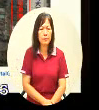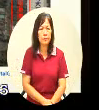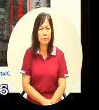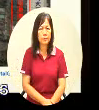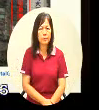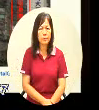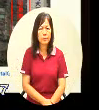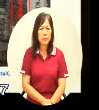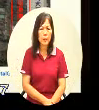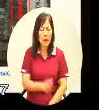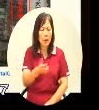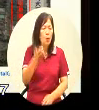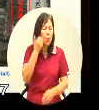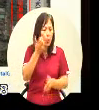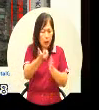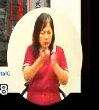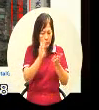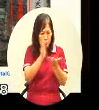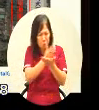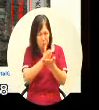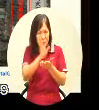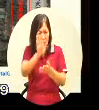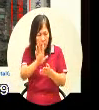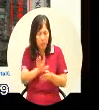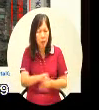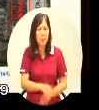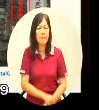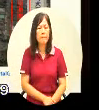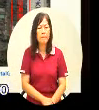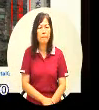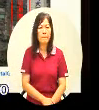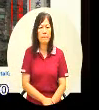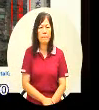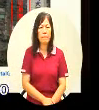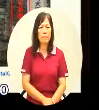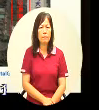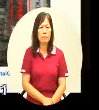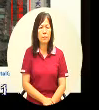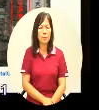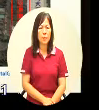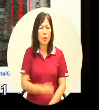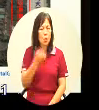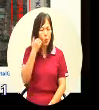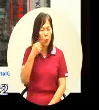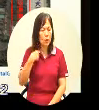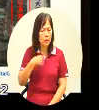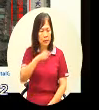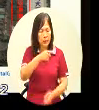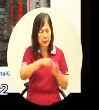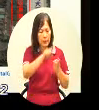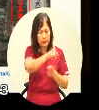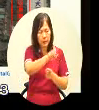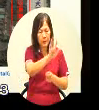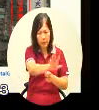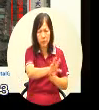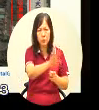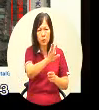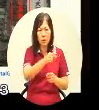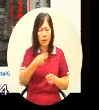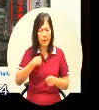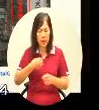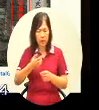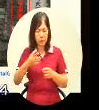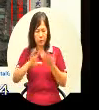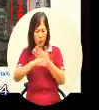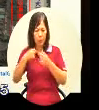这边有事先做好评估，那该他们内部该消耗的啊，我们外部